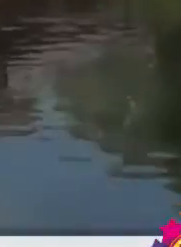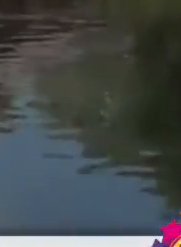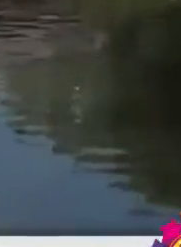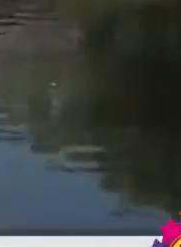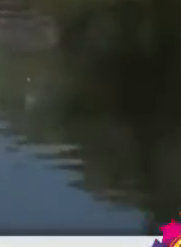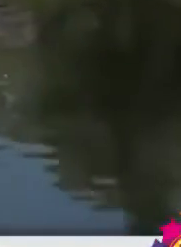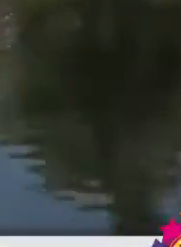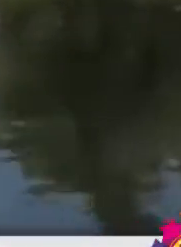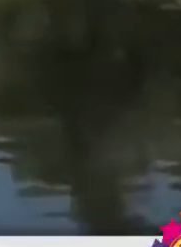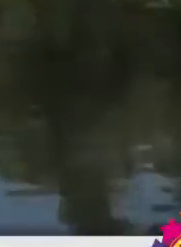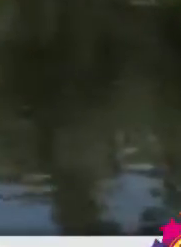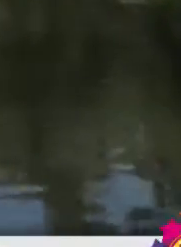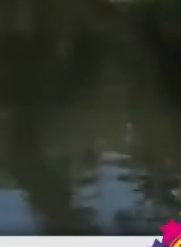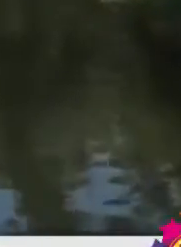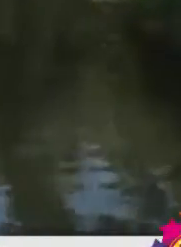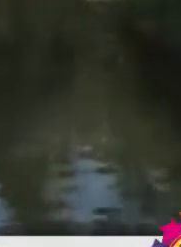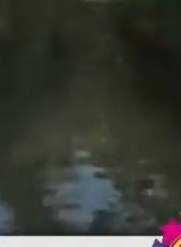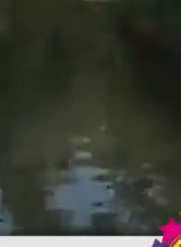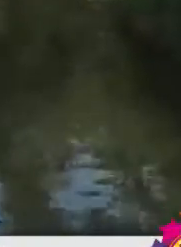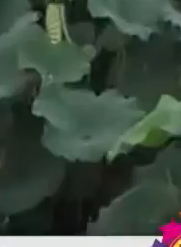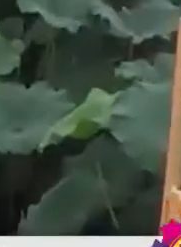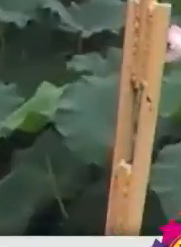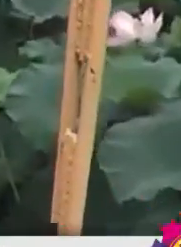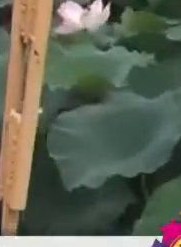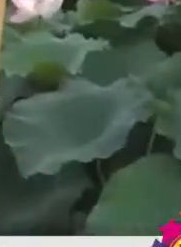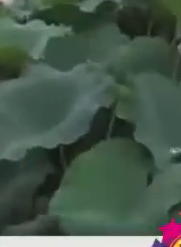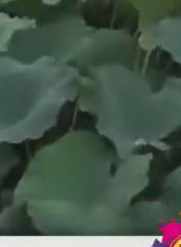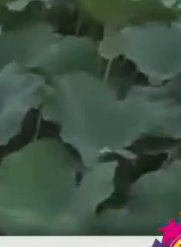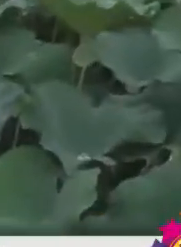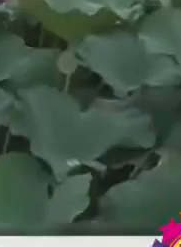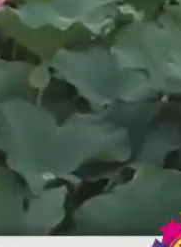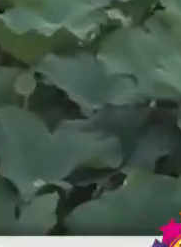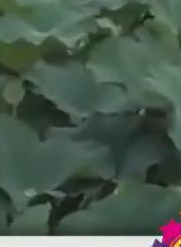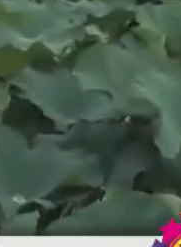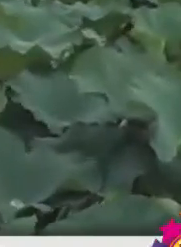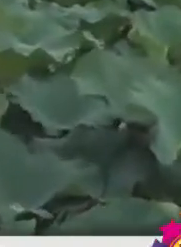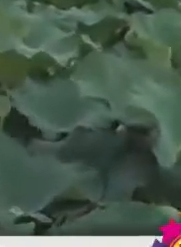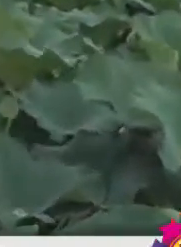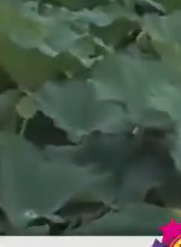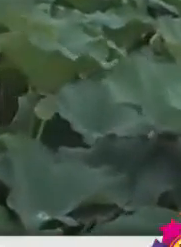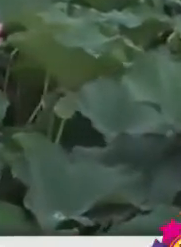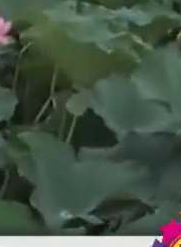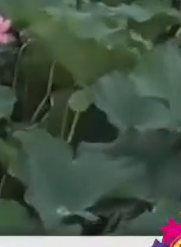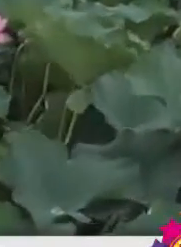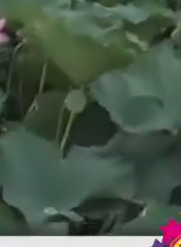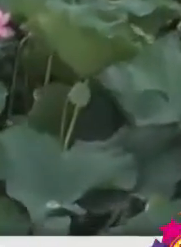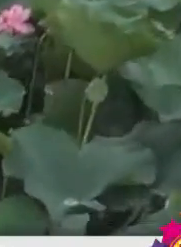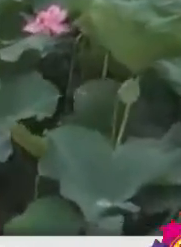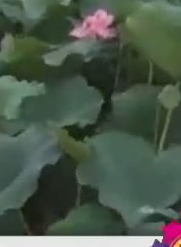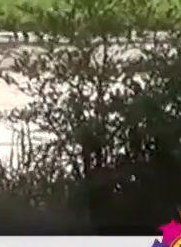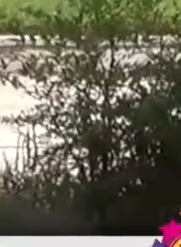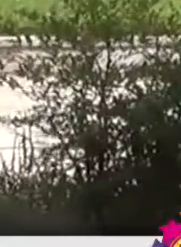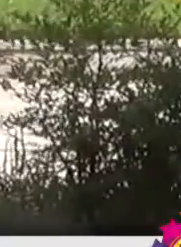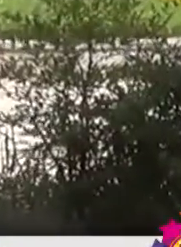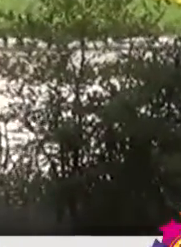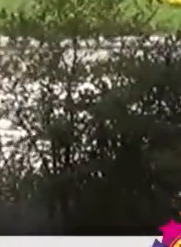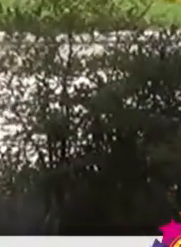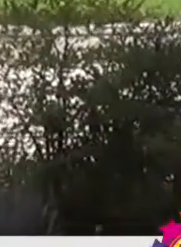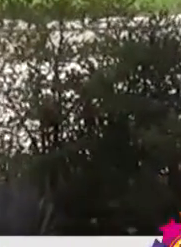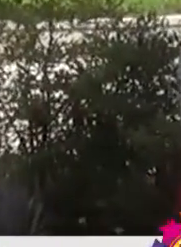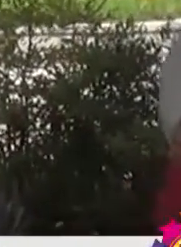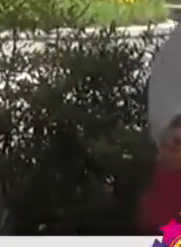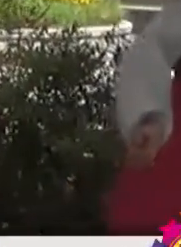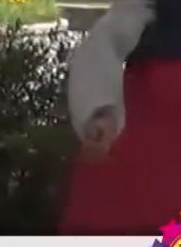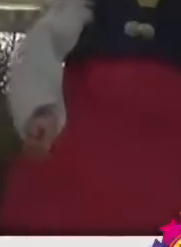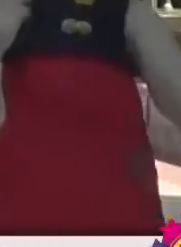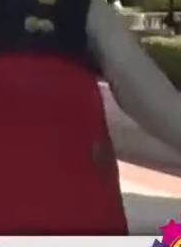천사 같은 미소로 선녀 같은 마음으로 일평단